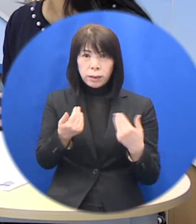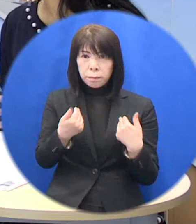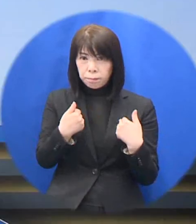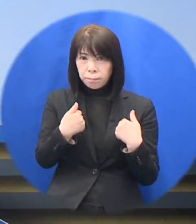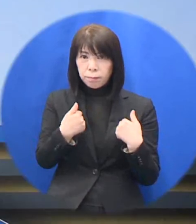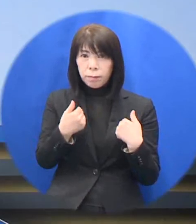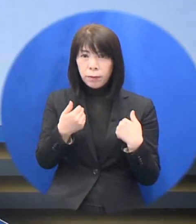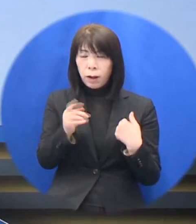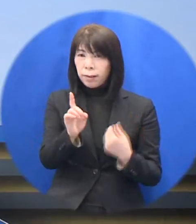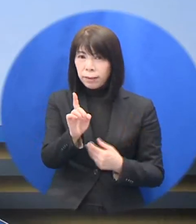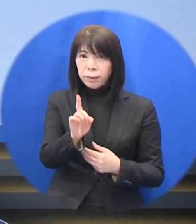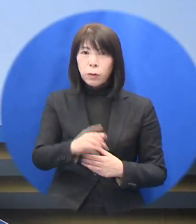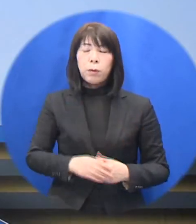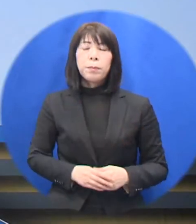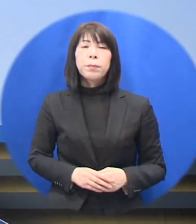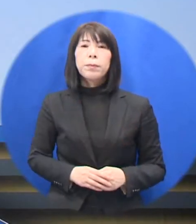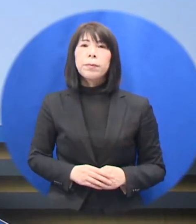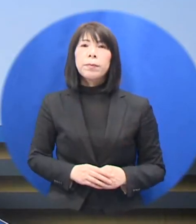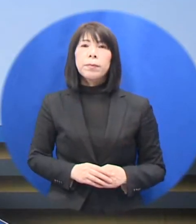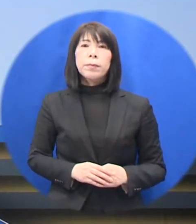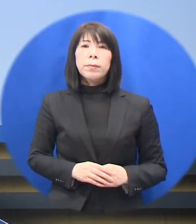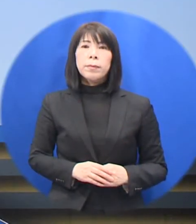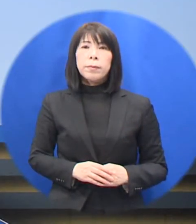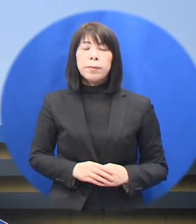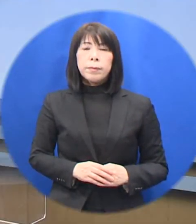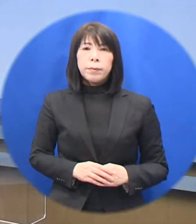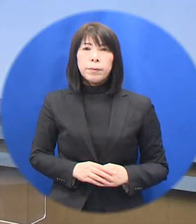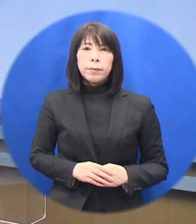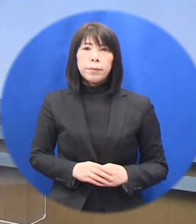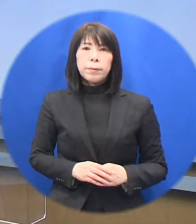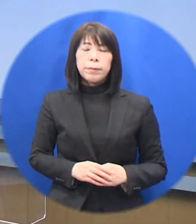ほしいことはどんなことがありますか。 はい、